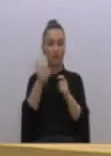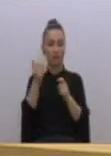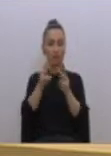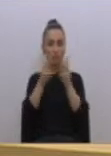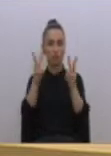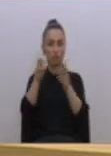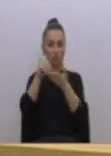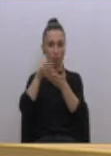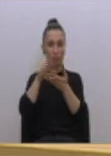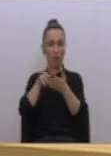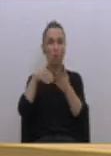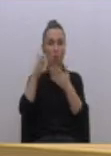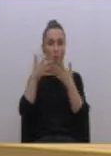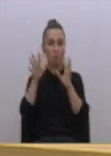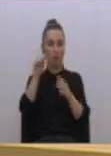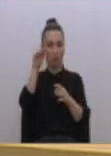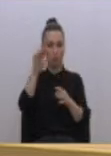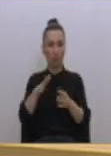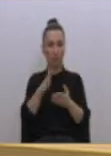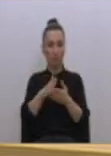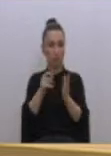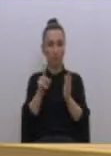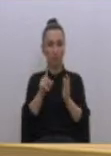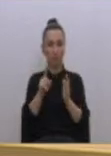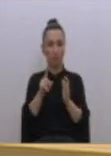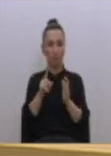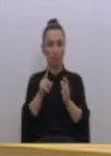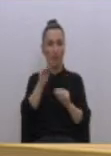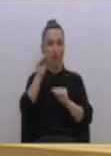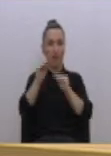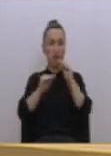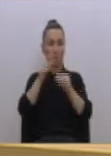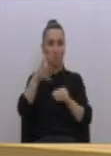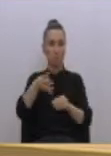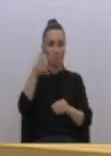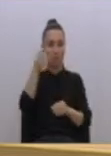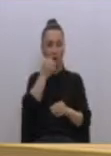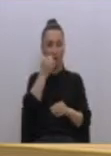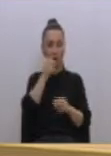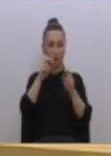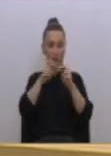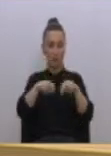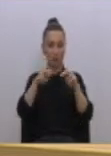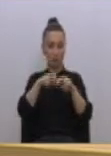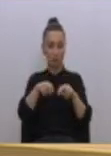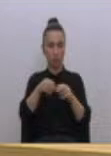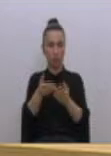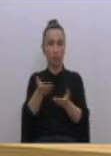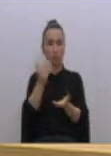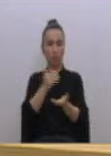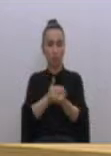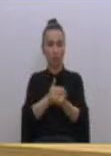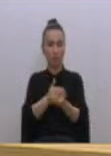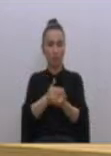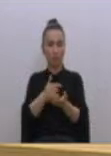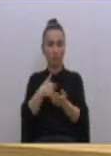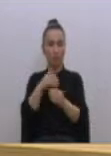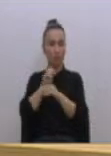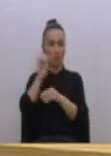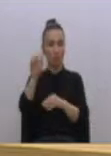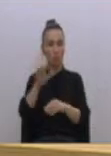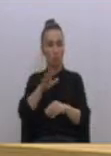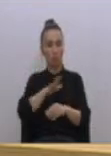გვერდზე გაცილებით უფრო მეტი ვიდრე 17 ანუ მაგალითად სტრუქტურის სამინისტროს შემოწმების შემდეგ მე არ ვიცი გადაუგზავნეთ თუ